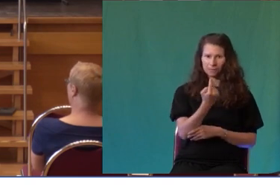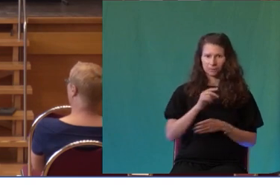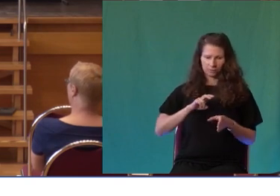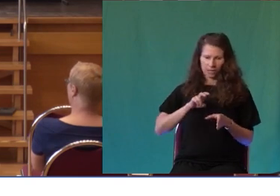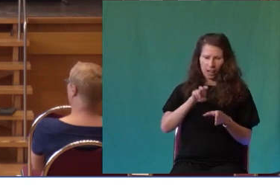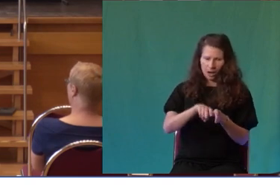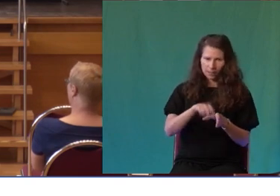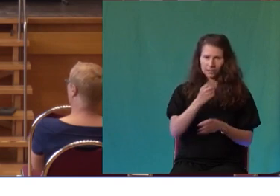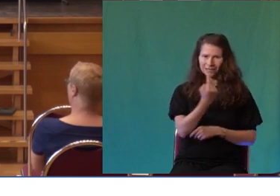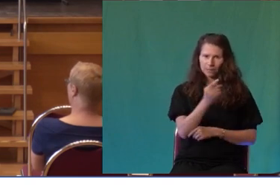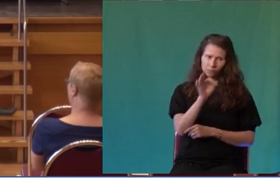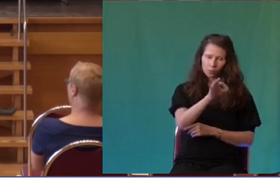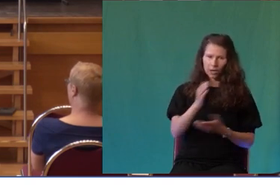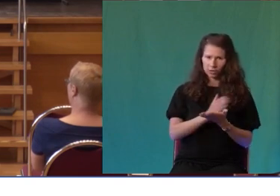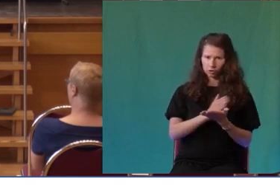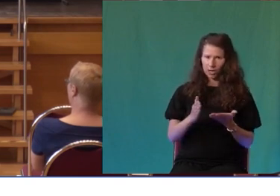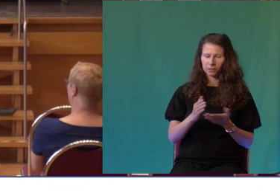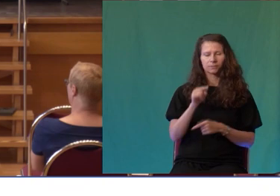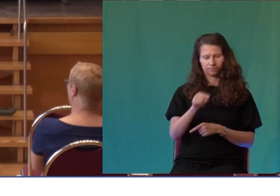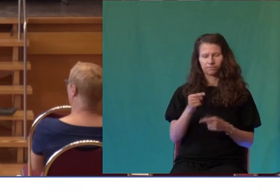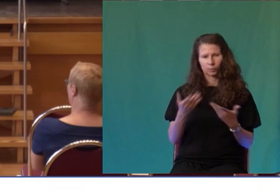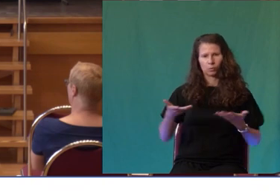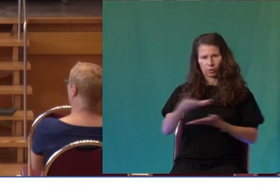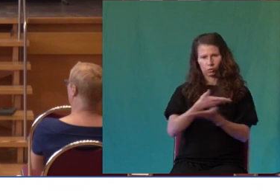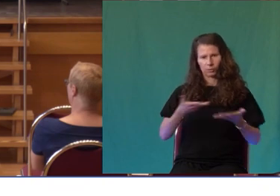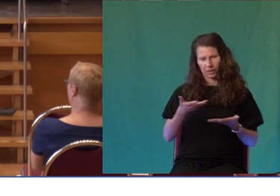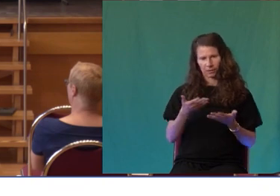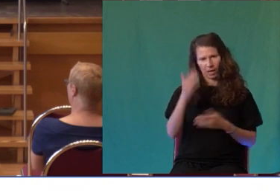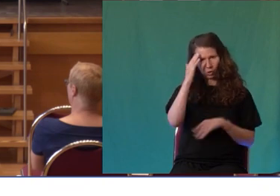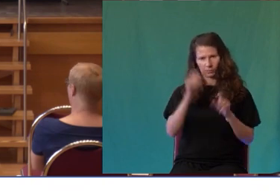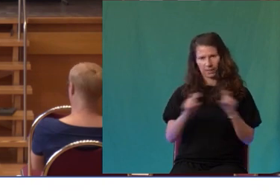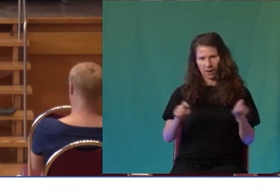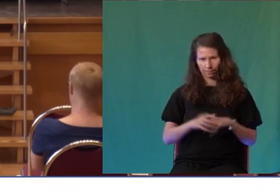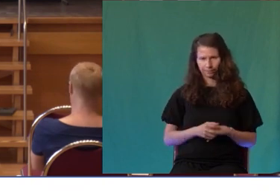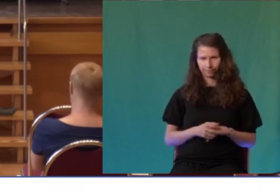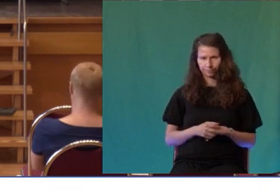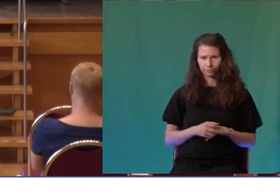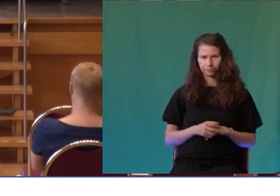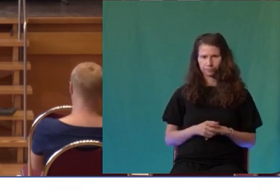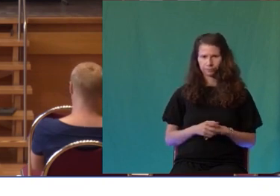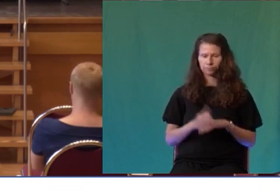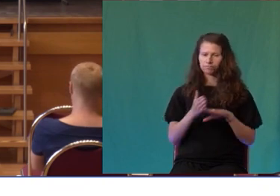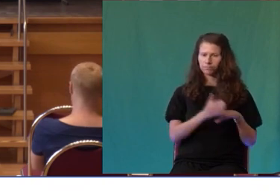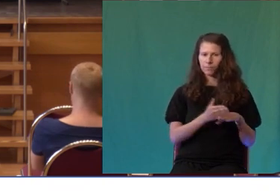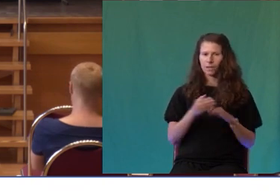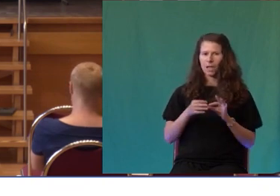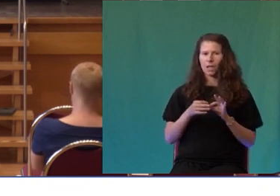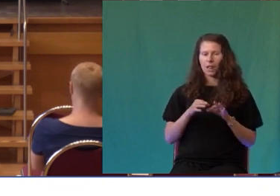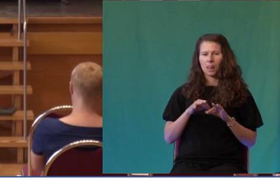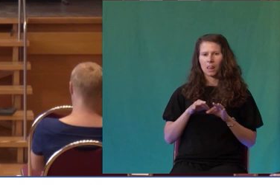dass es ist Schwerpunkt von dem Gespräch es ging noch um den Leitfaden Praxis